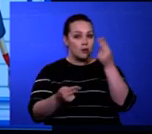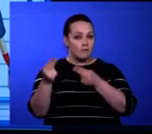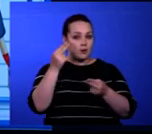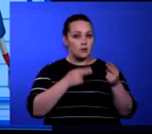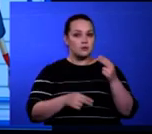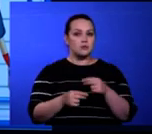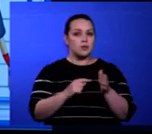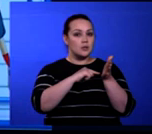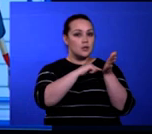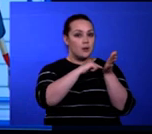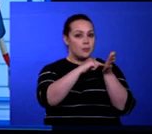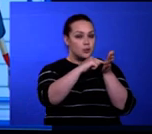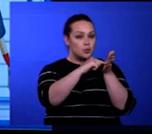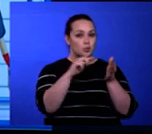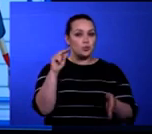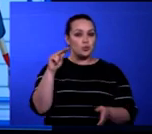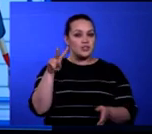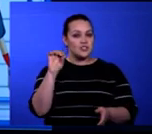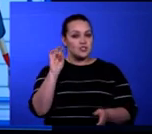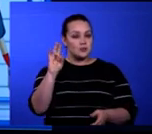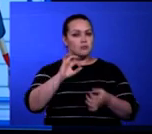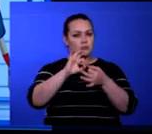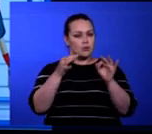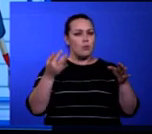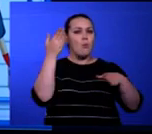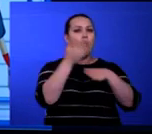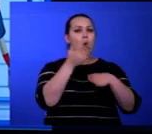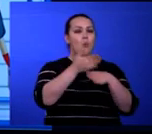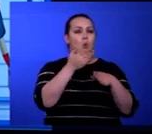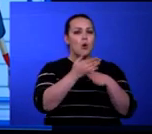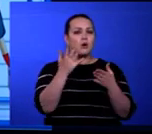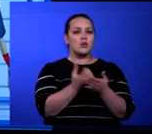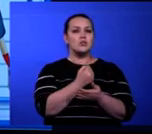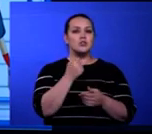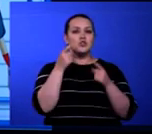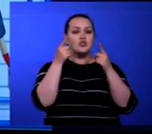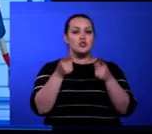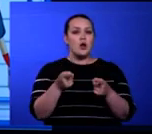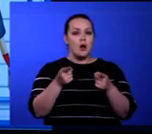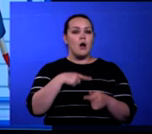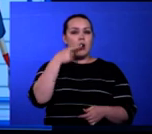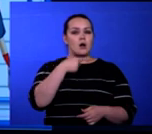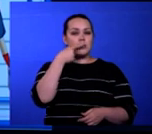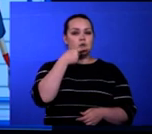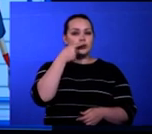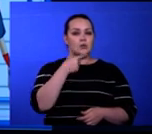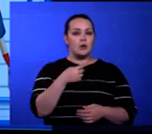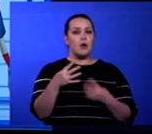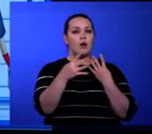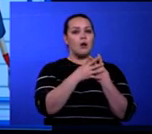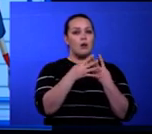Нарисовать. Я подчеркнула члены предложения. Помогите мне определить части речи. Итак,